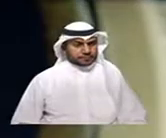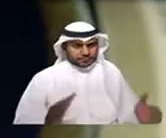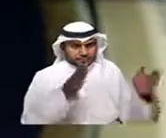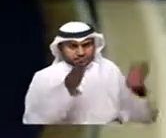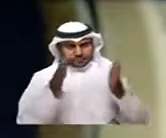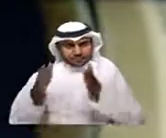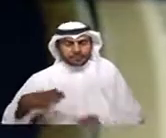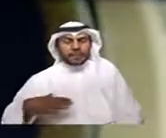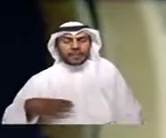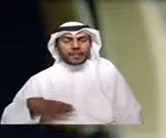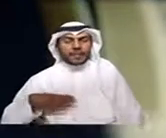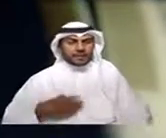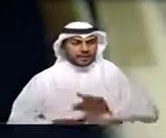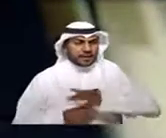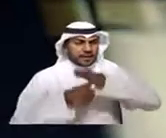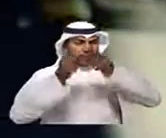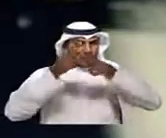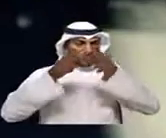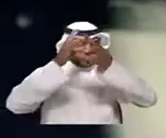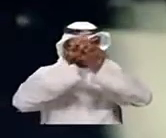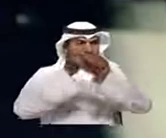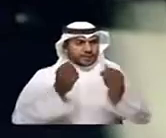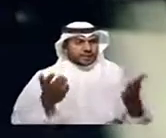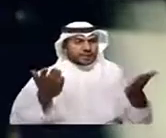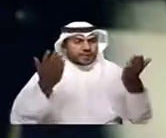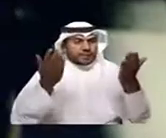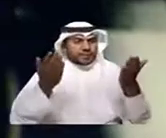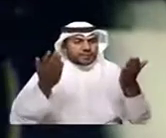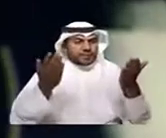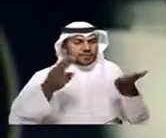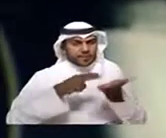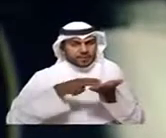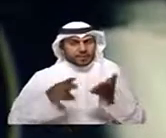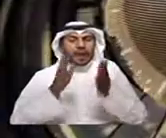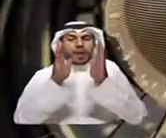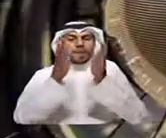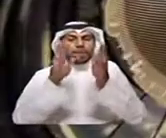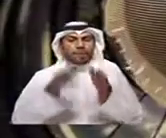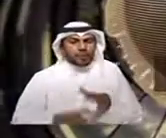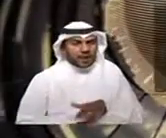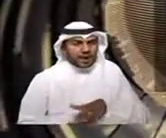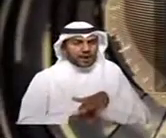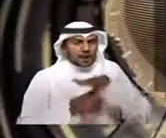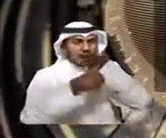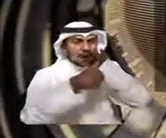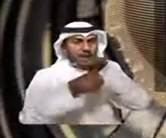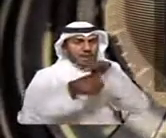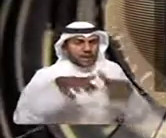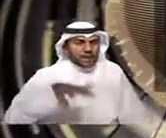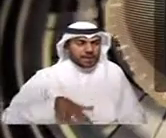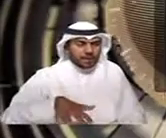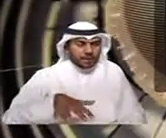تلقى حضرته صاحب السمو أمير البلاد الشيخ صباح الأحمد الجابر الصباح حفظه الله ورعاه برقية تهنئة من معالي فايز مصطفى